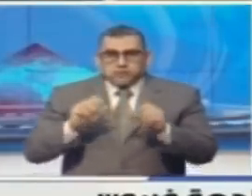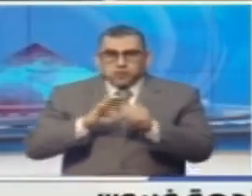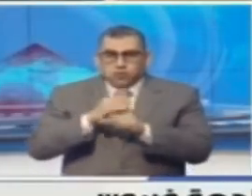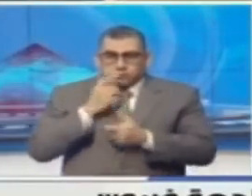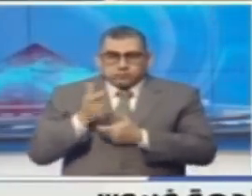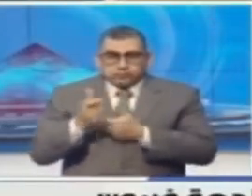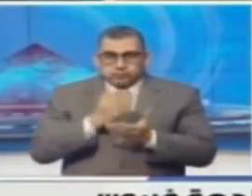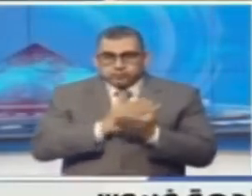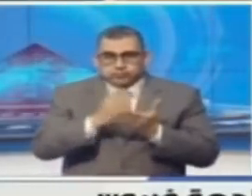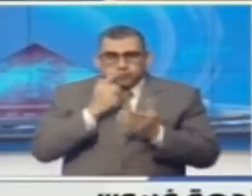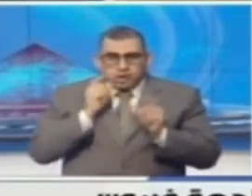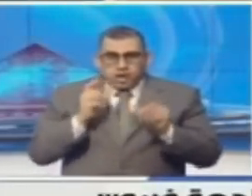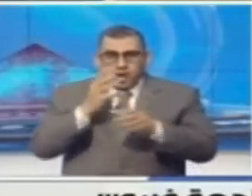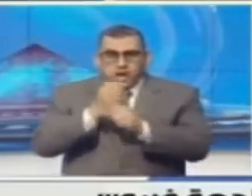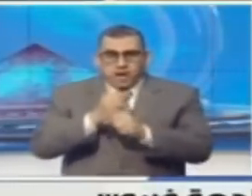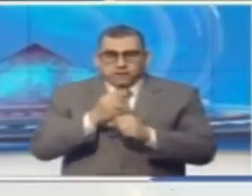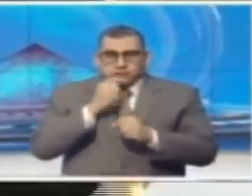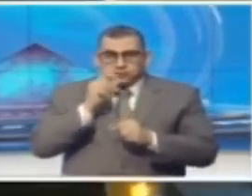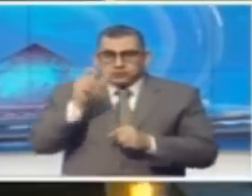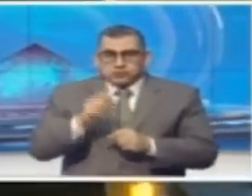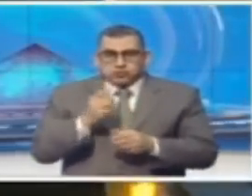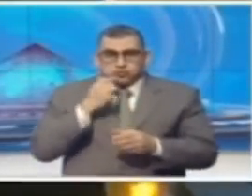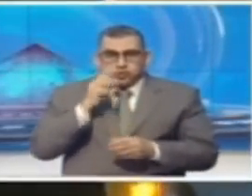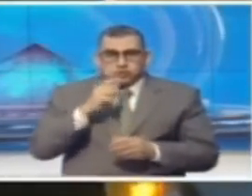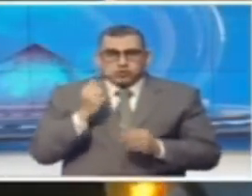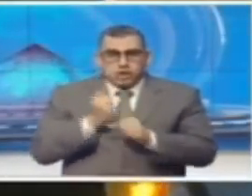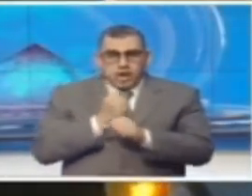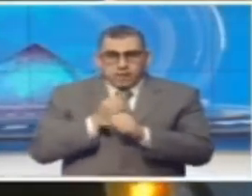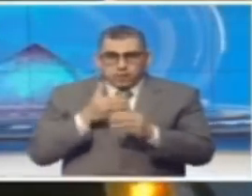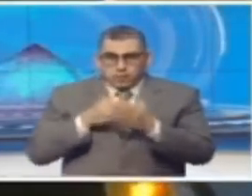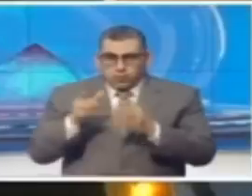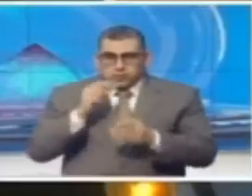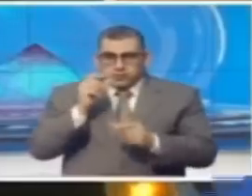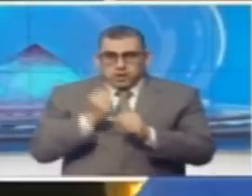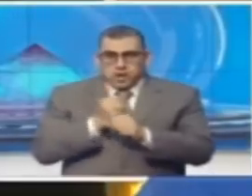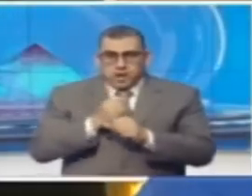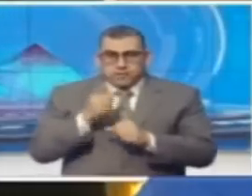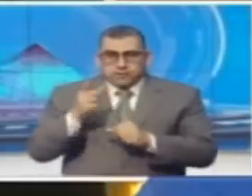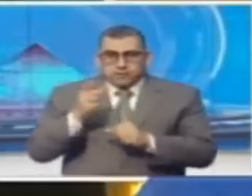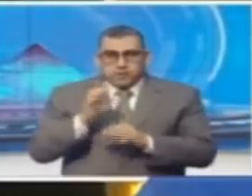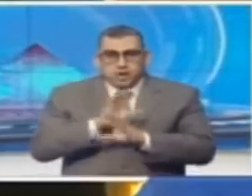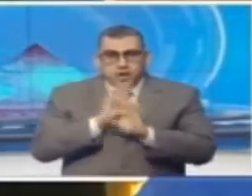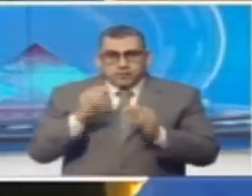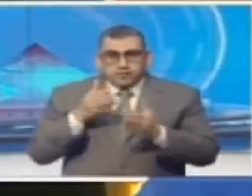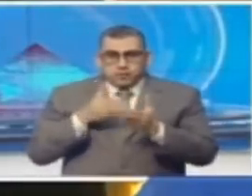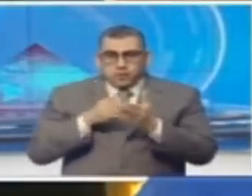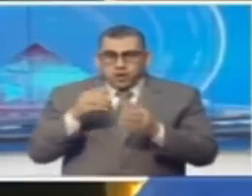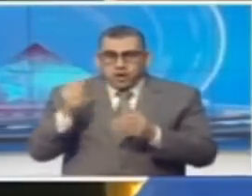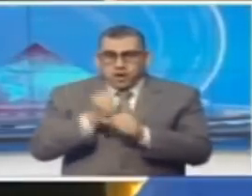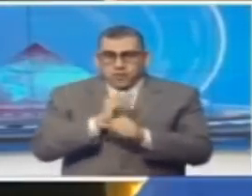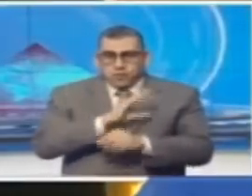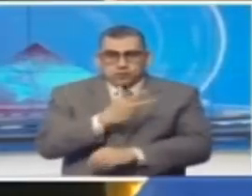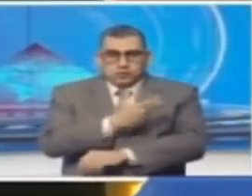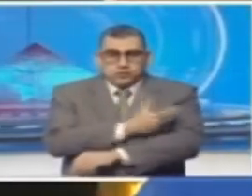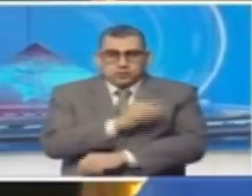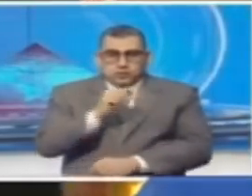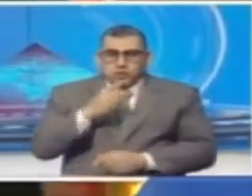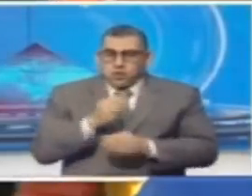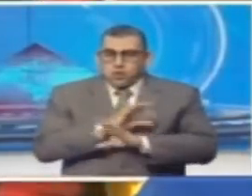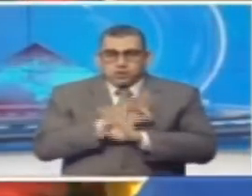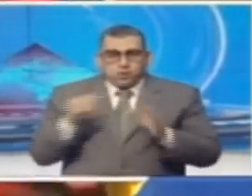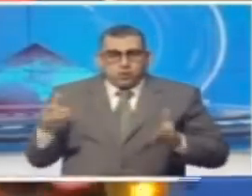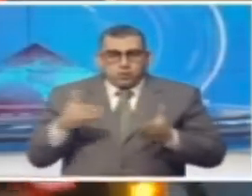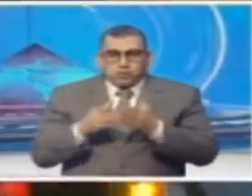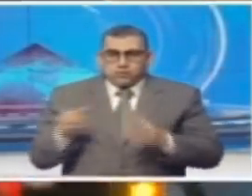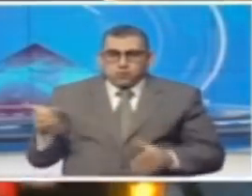والتعقيم للحفاظ على سلامة العاملين في الشركة، اللي هم أخذوا جميع العاملين عندي أخذوا اللقاحات اللازمة